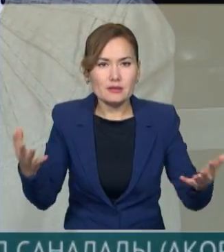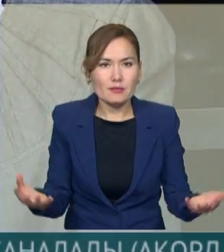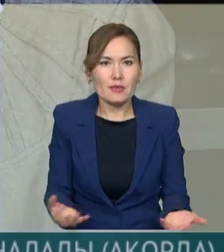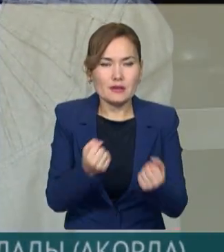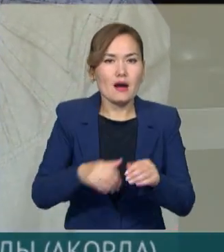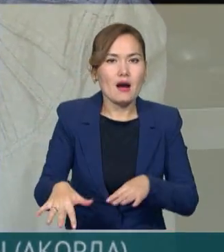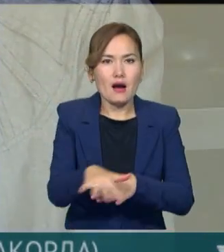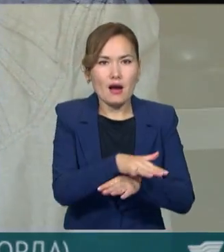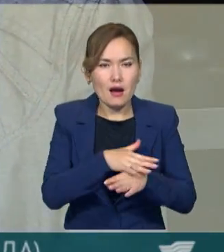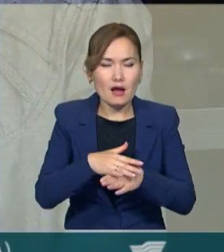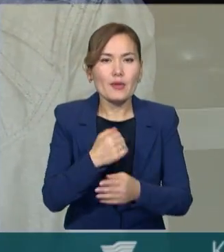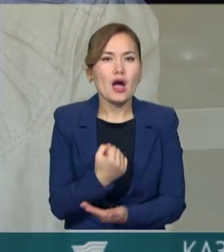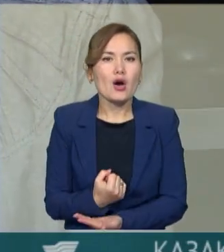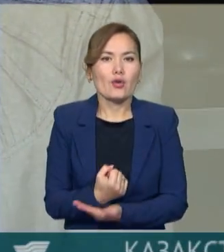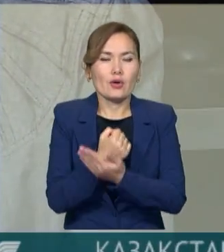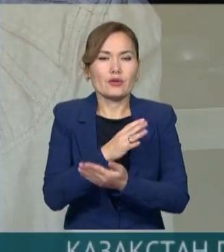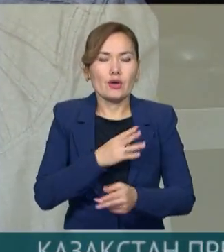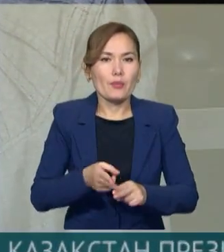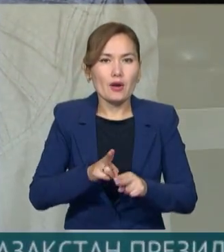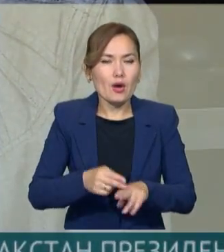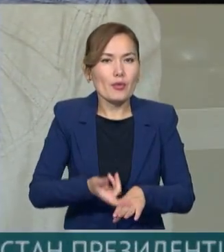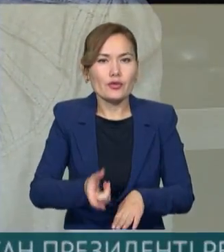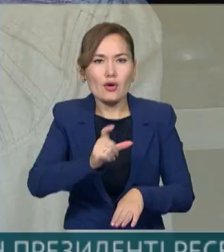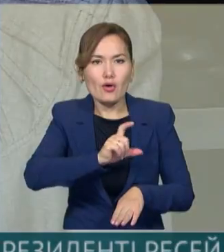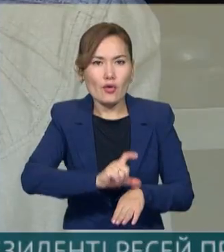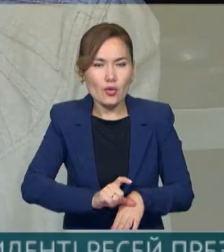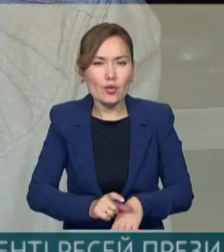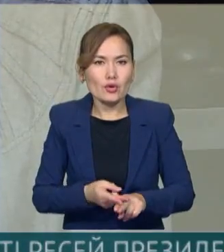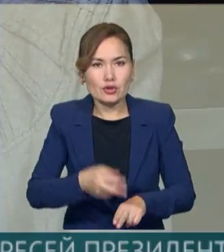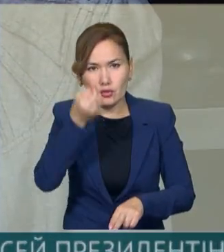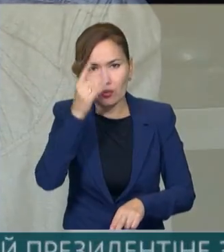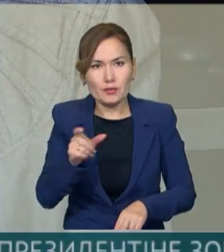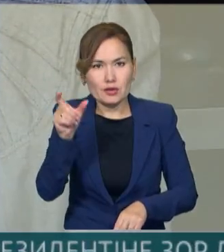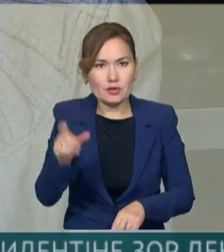бағалайтын, соғыс сөзін мойындамайтын, адамгершілігі мол тұлға ретінде таныдым.